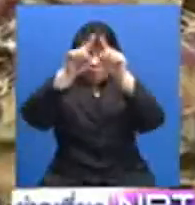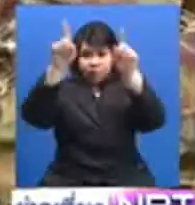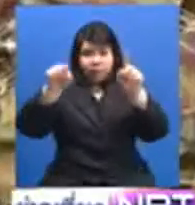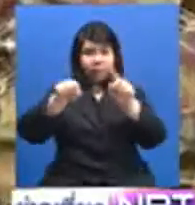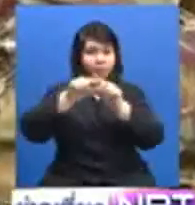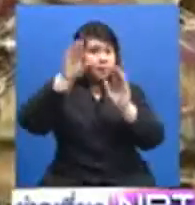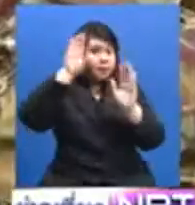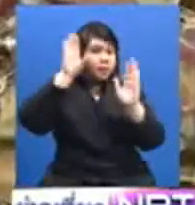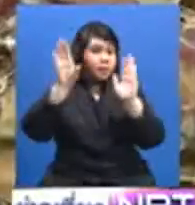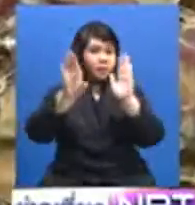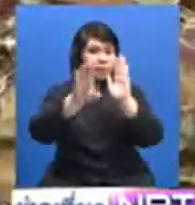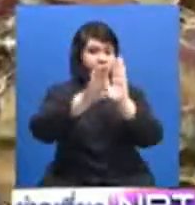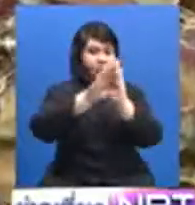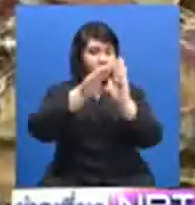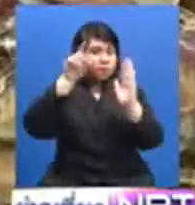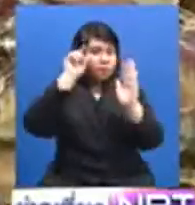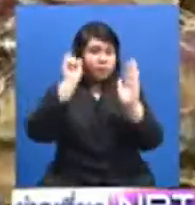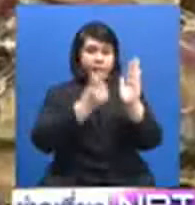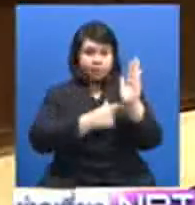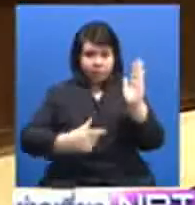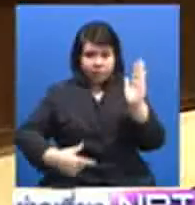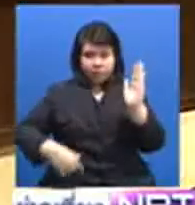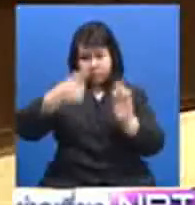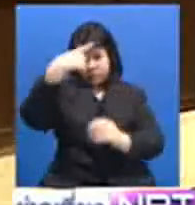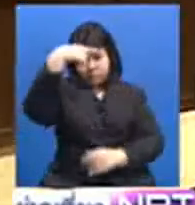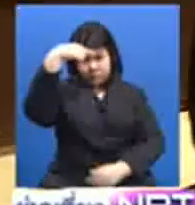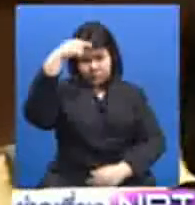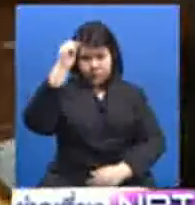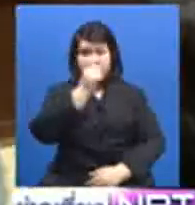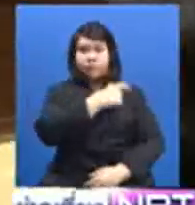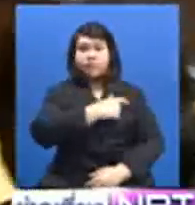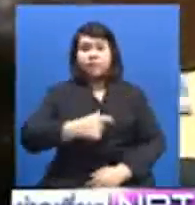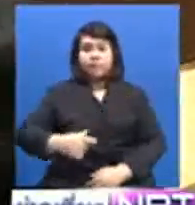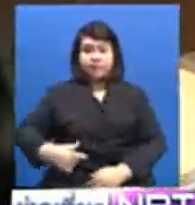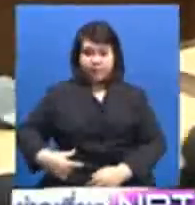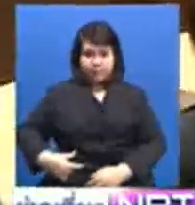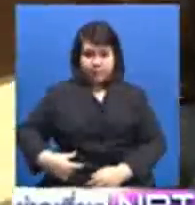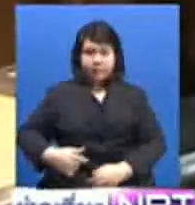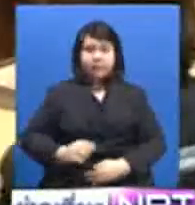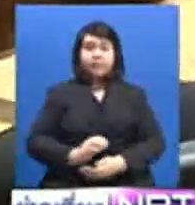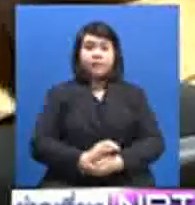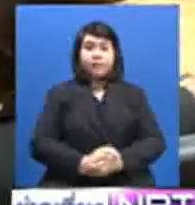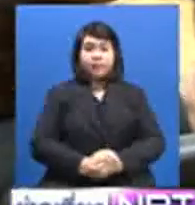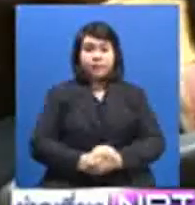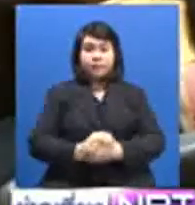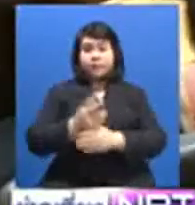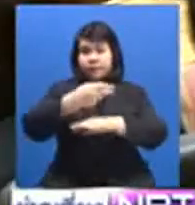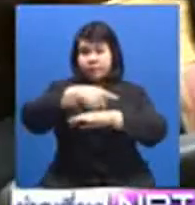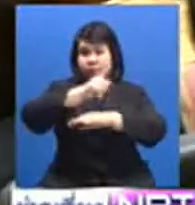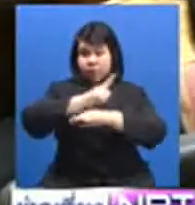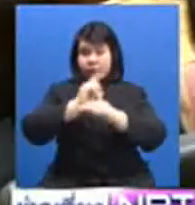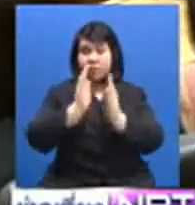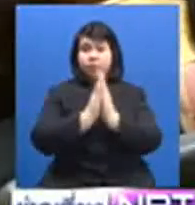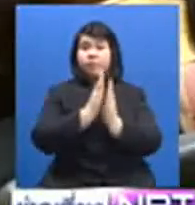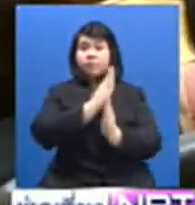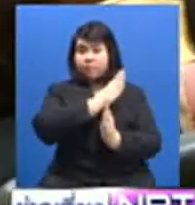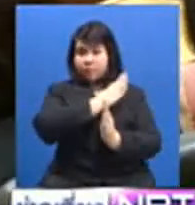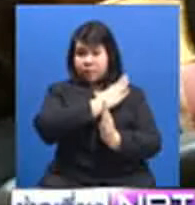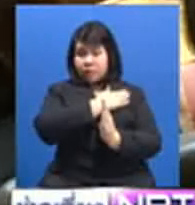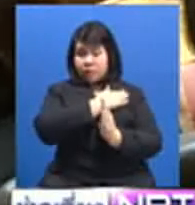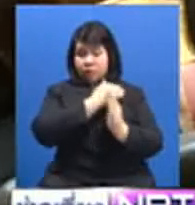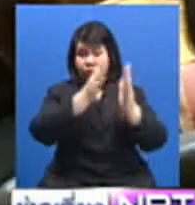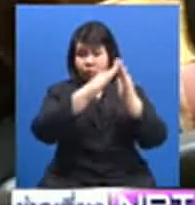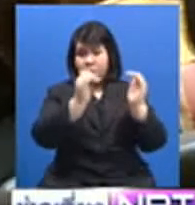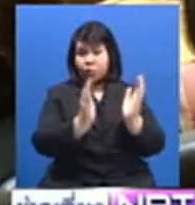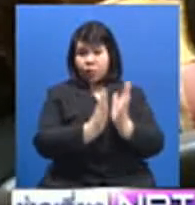เจ้าพระบรมราชินีนาถจากนั้นประธานฝ่ายสงฆ์จากวัดสระเกศราชวรมหาวิได้นำข้าราชการ